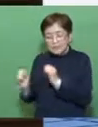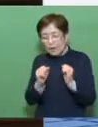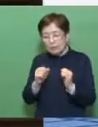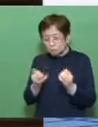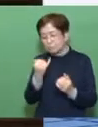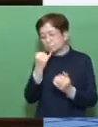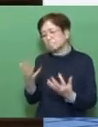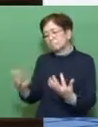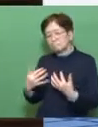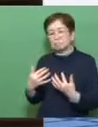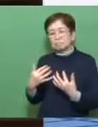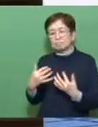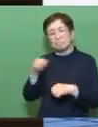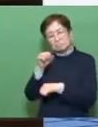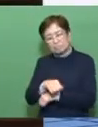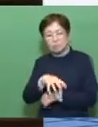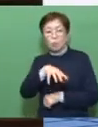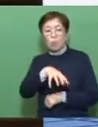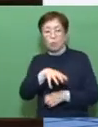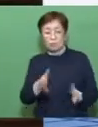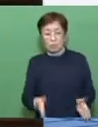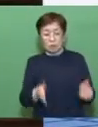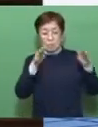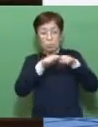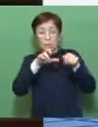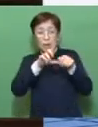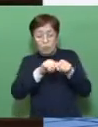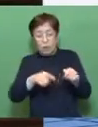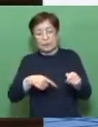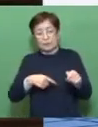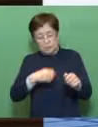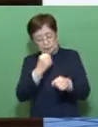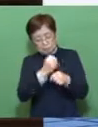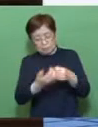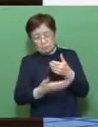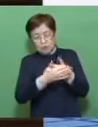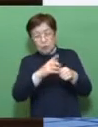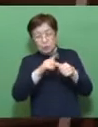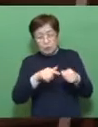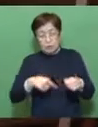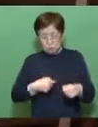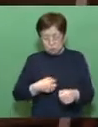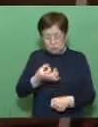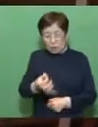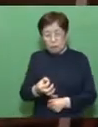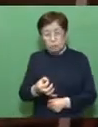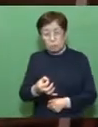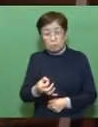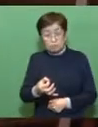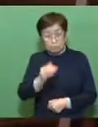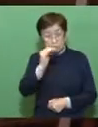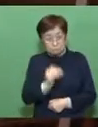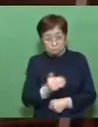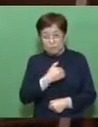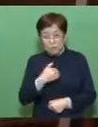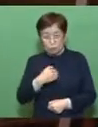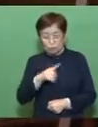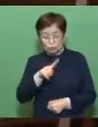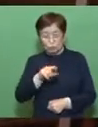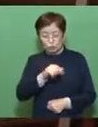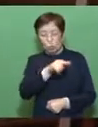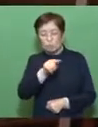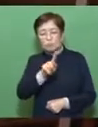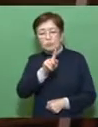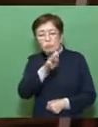引き受けますよという建物については自己負担を4/おお1/ははいあ